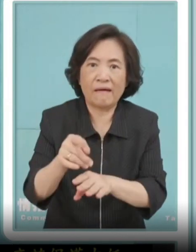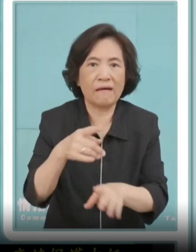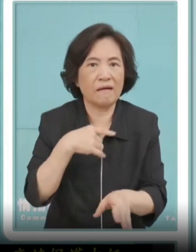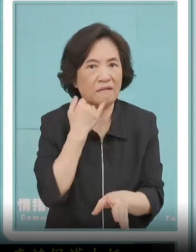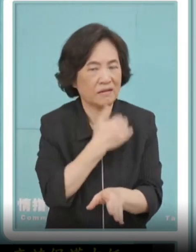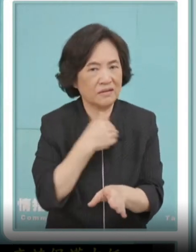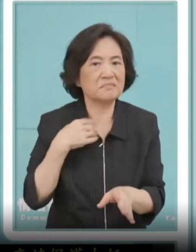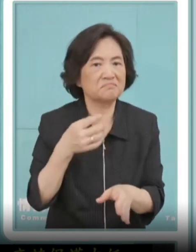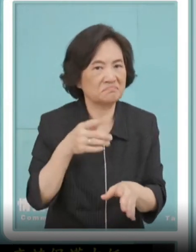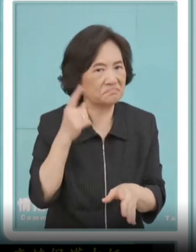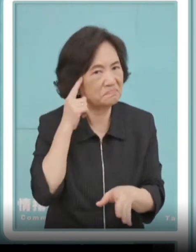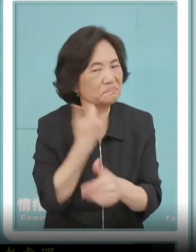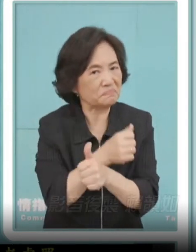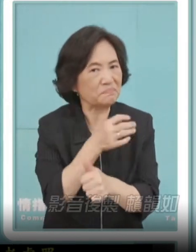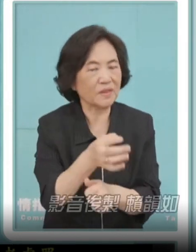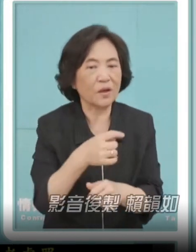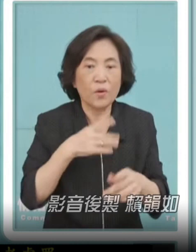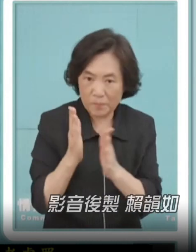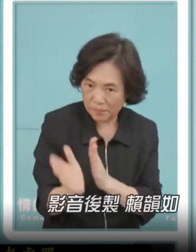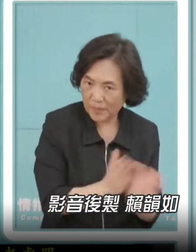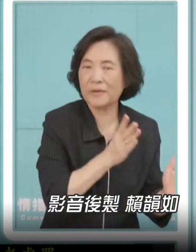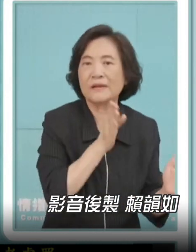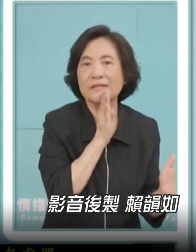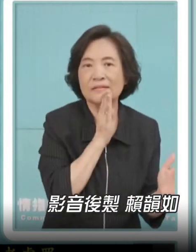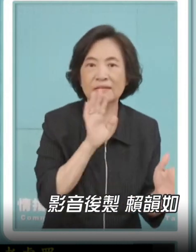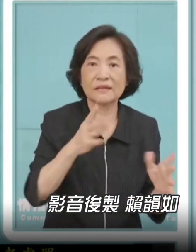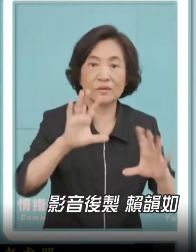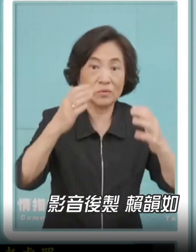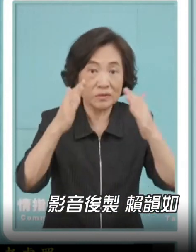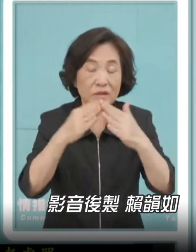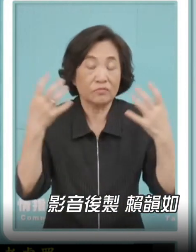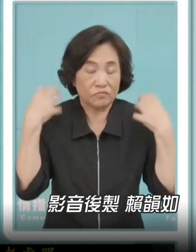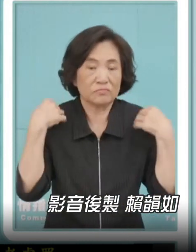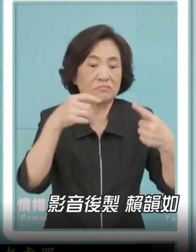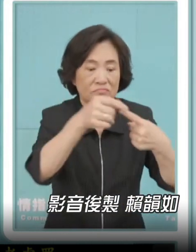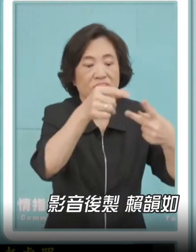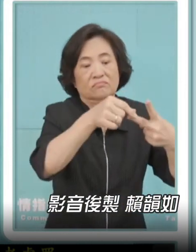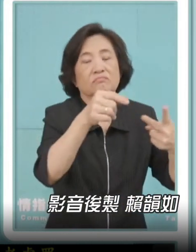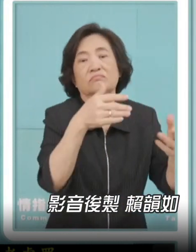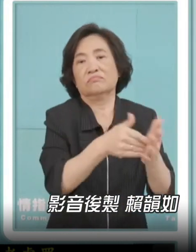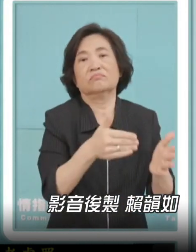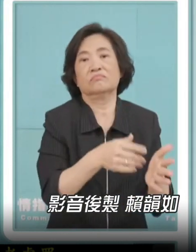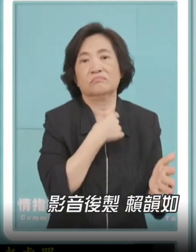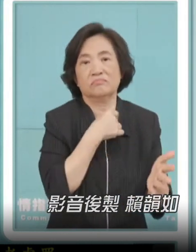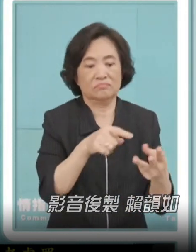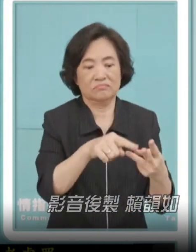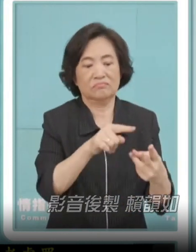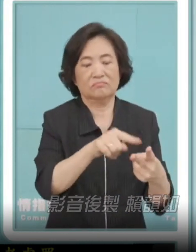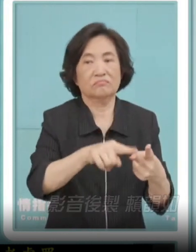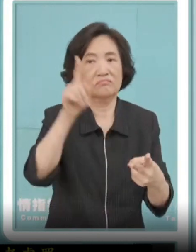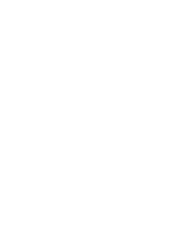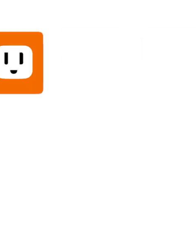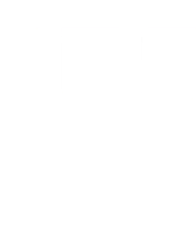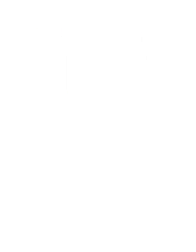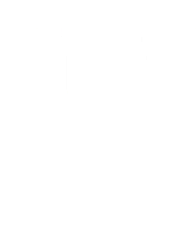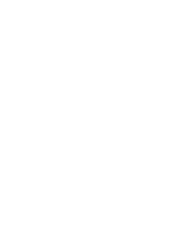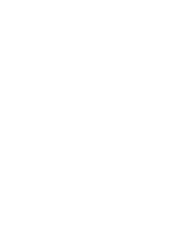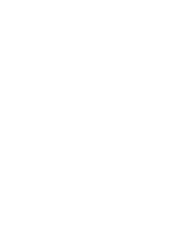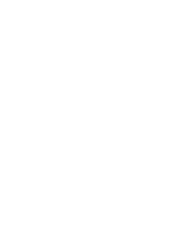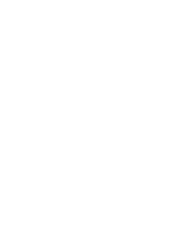要买。我是把那个当作一个预备队，但是国家还是要负起责任，把第一季、第二季要处理好了。